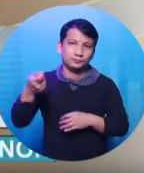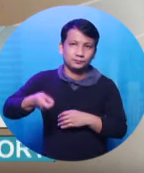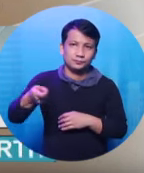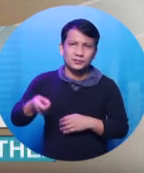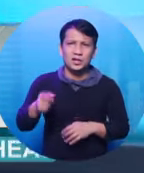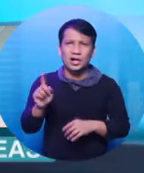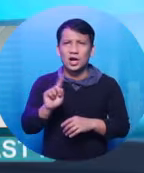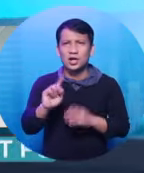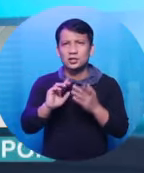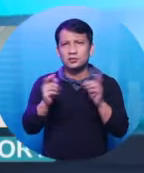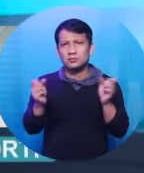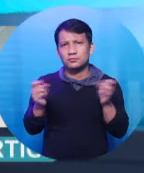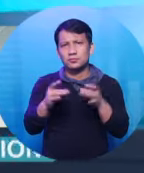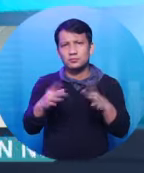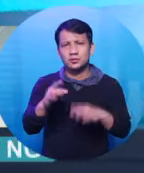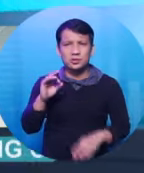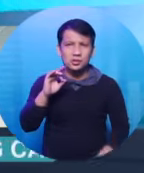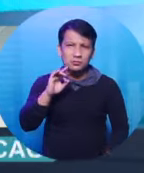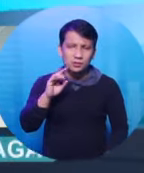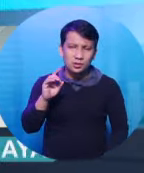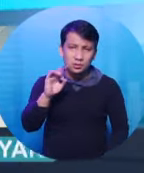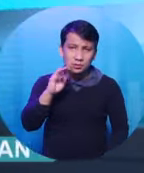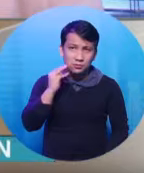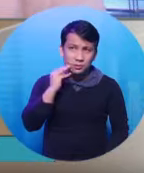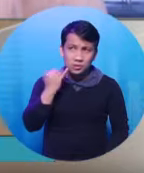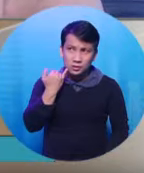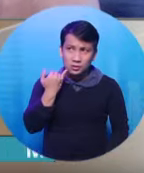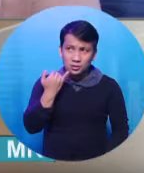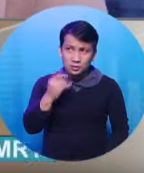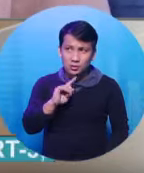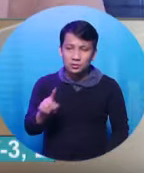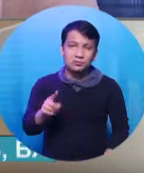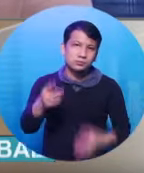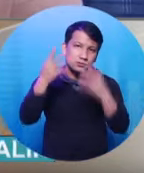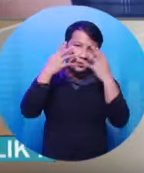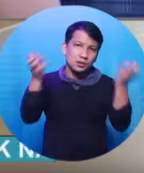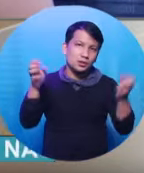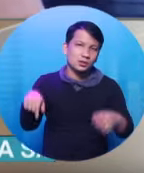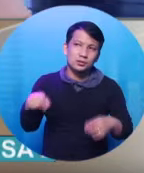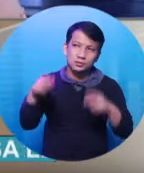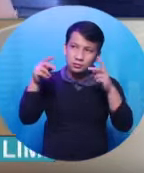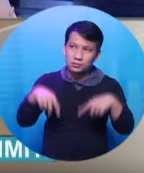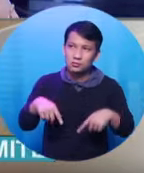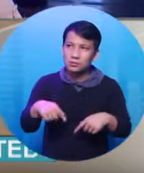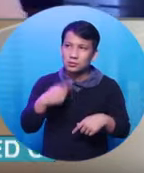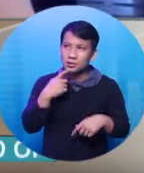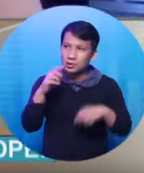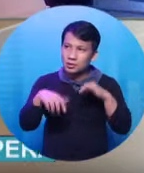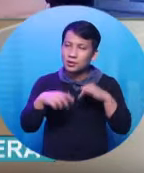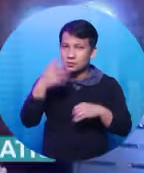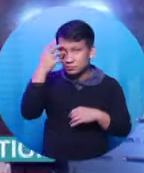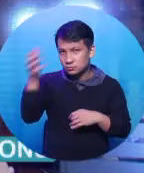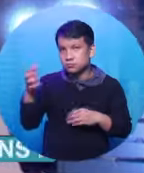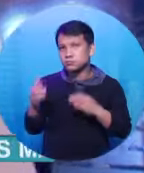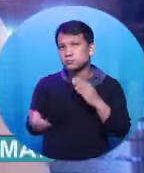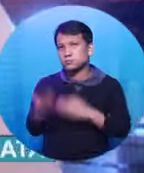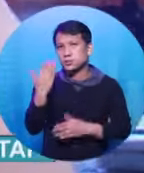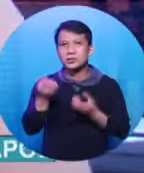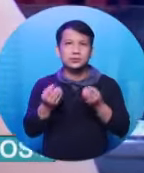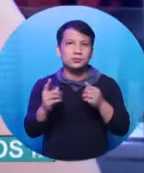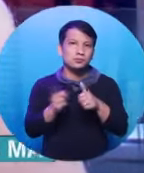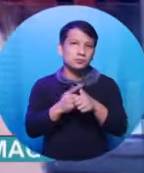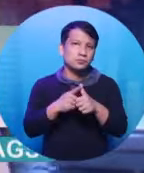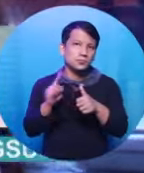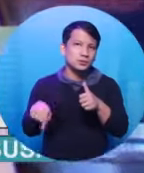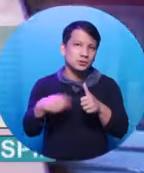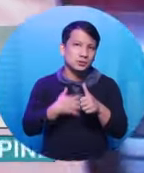MJ, anong mga comments natin dyan mula sa mga netizen? Grabe, idol. Talagang gigil na gigil yung mga kapatid nating keyboard warrior ngayong umaga pa lang sa unang reklamo na